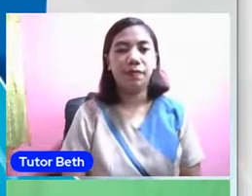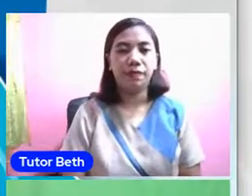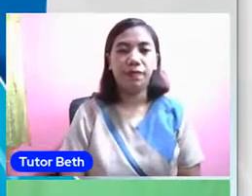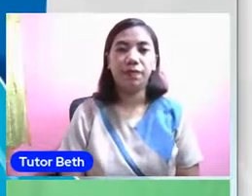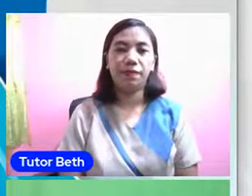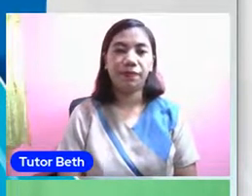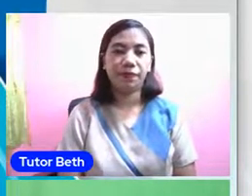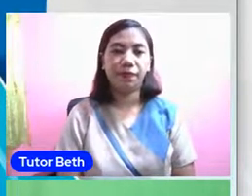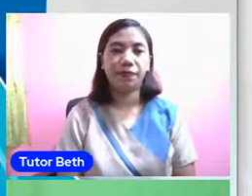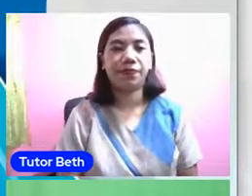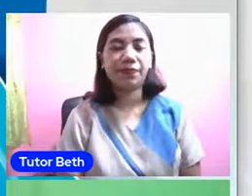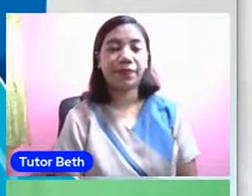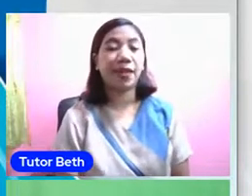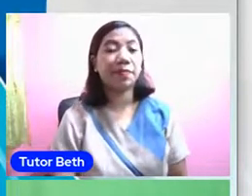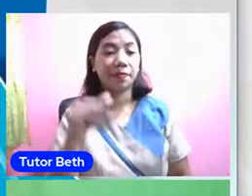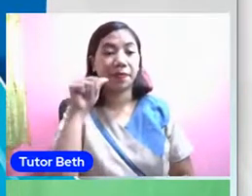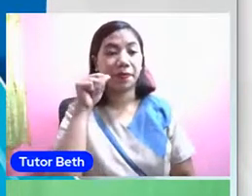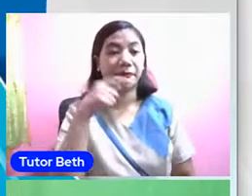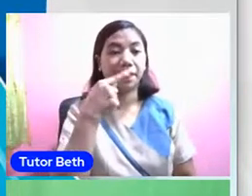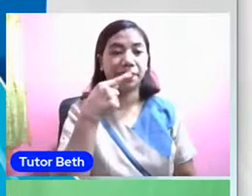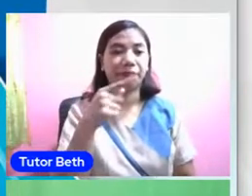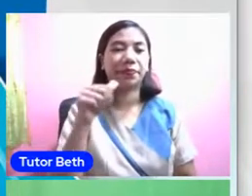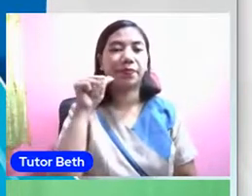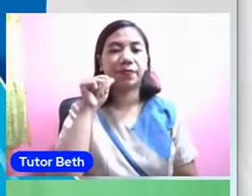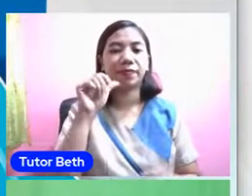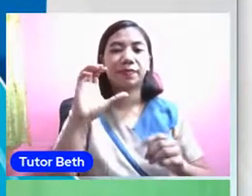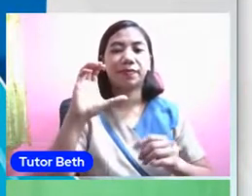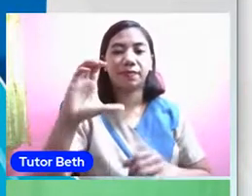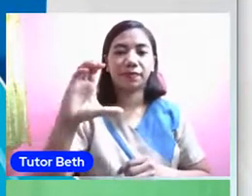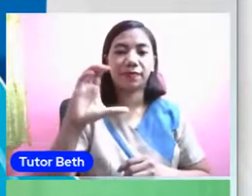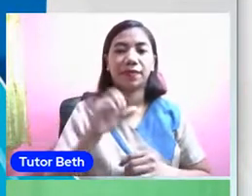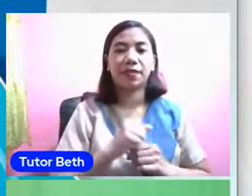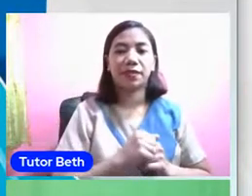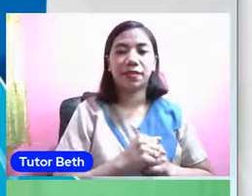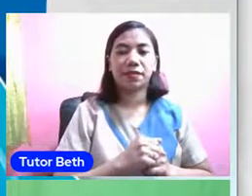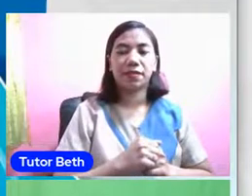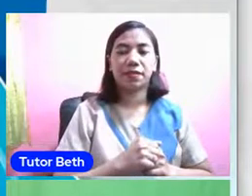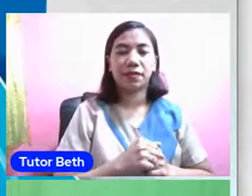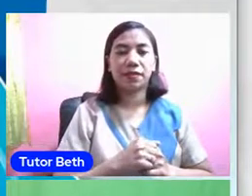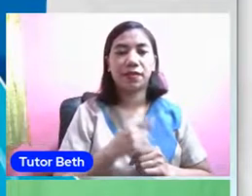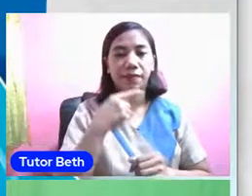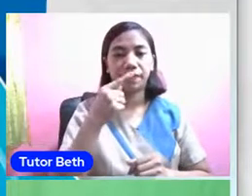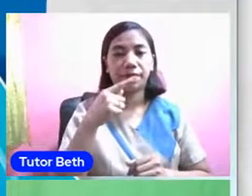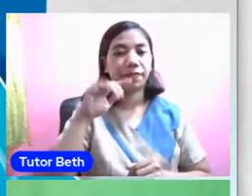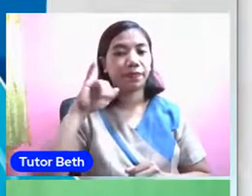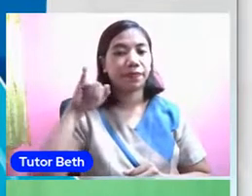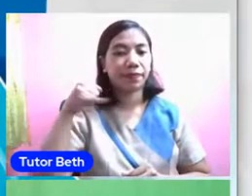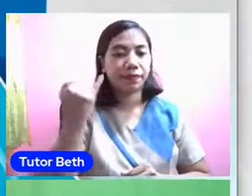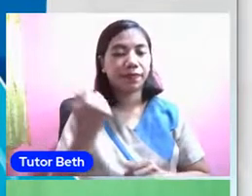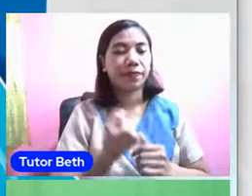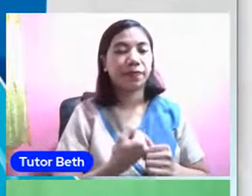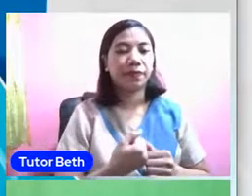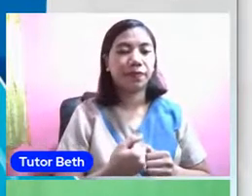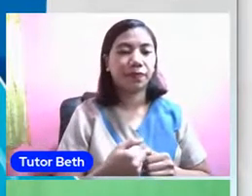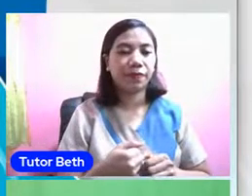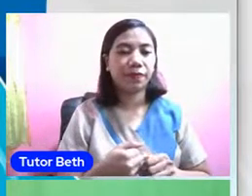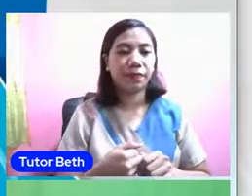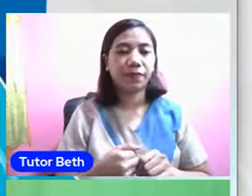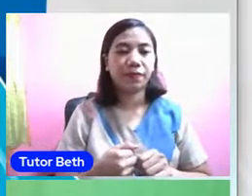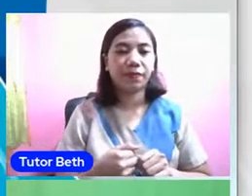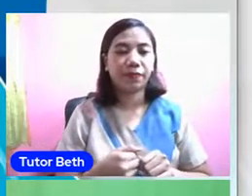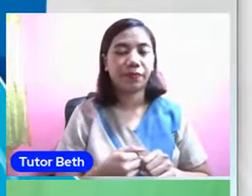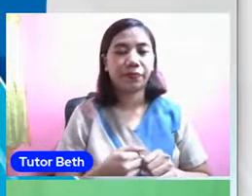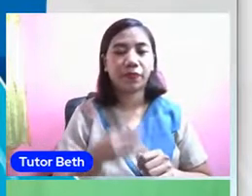Okay. Sabi ni Ann, letter C. Sabi ni Justine, letter C. Sabi ni